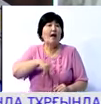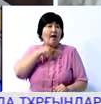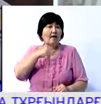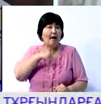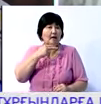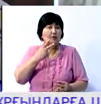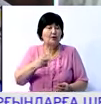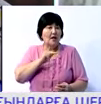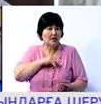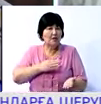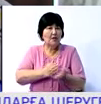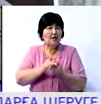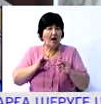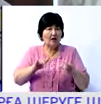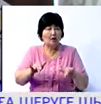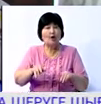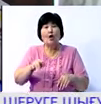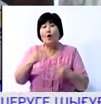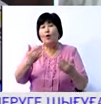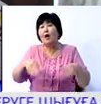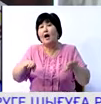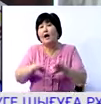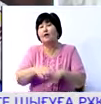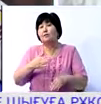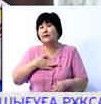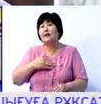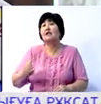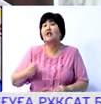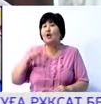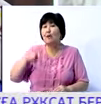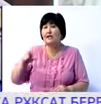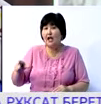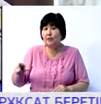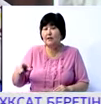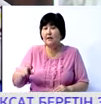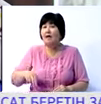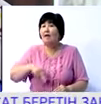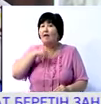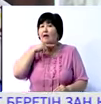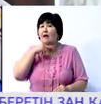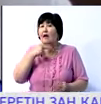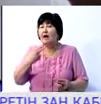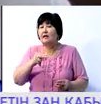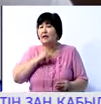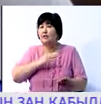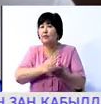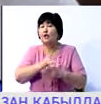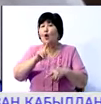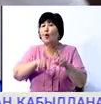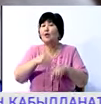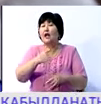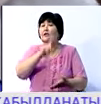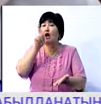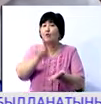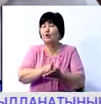көрсетіп қызмет атқаруда және одан қарай біздің сарбаздарымыз сол қырағылық пен қызмет атқарып отан алдындағы